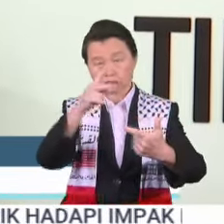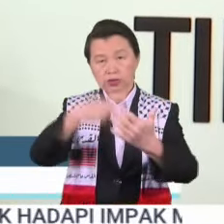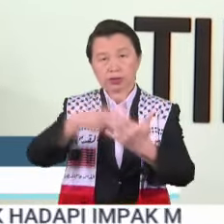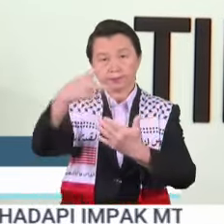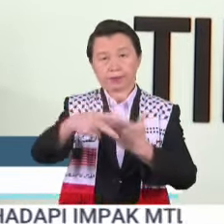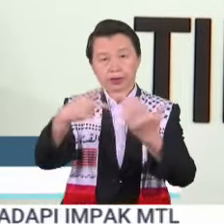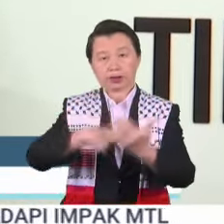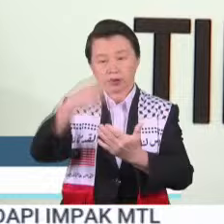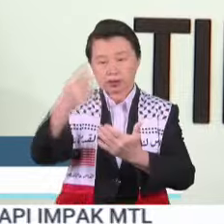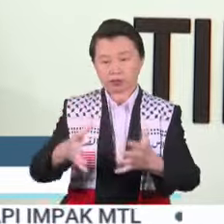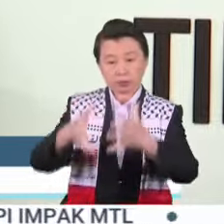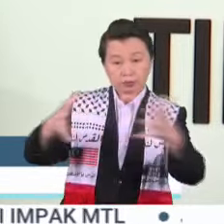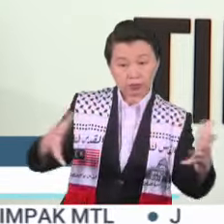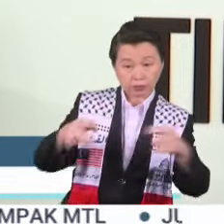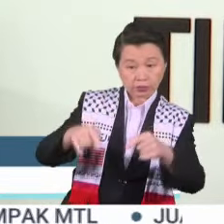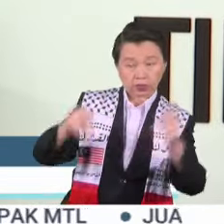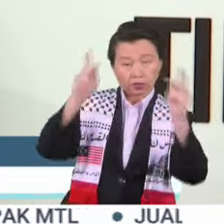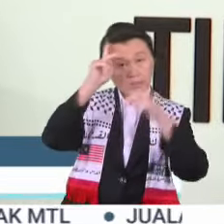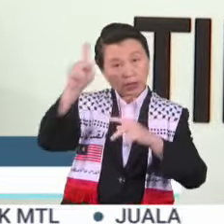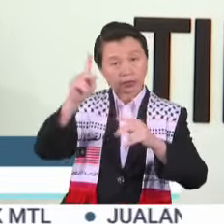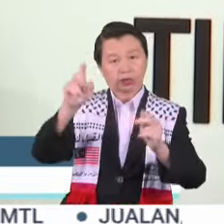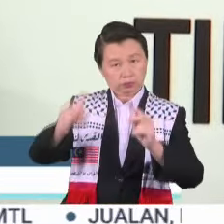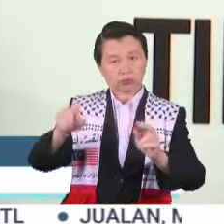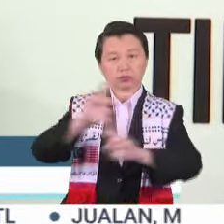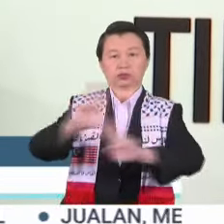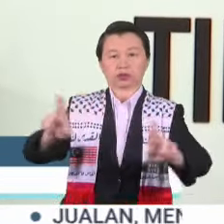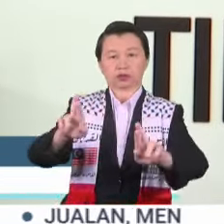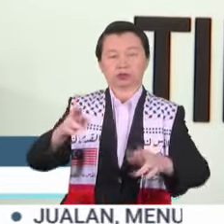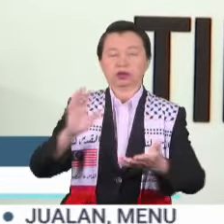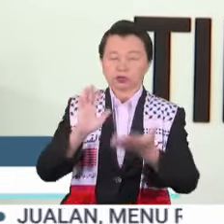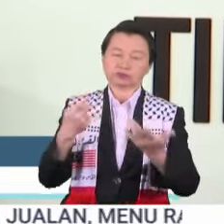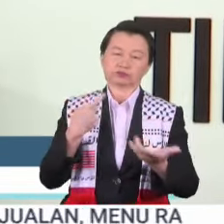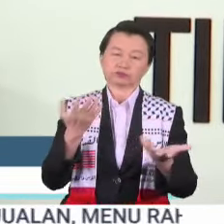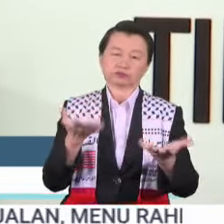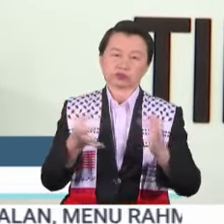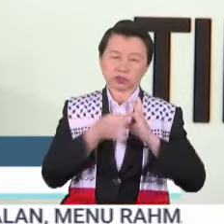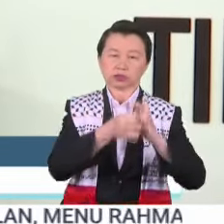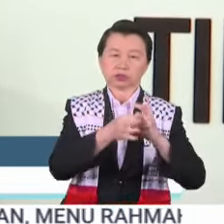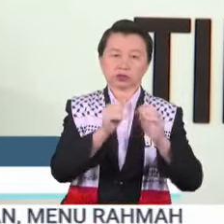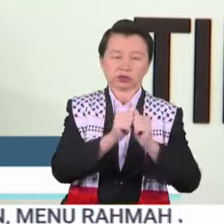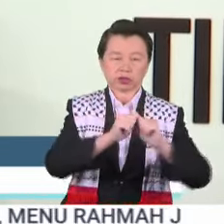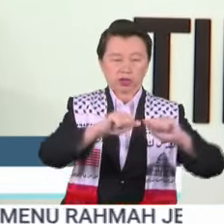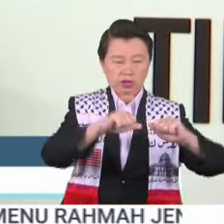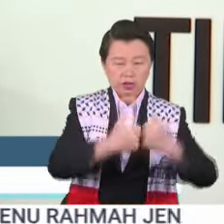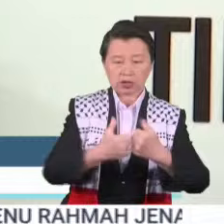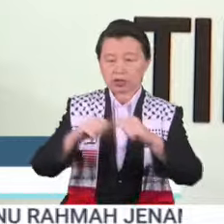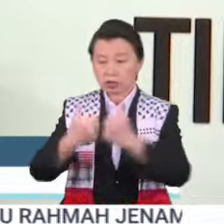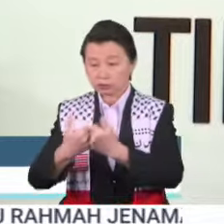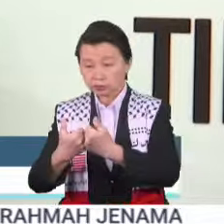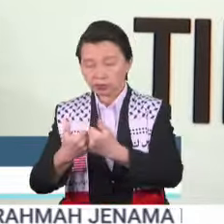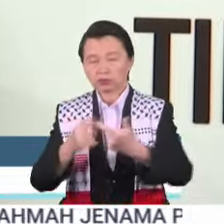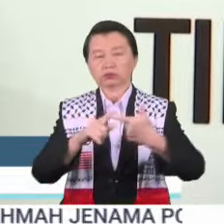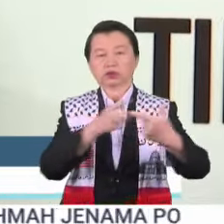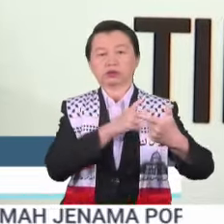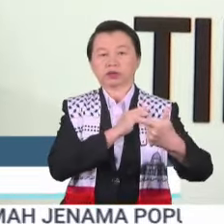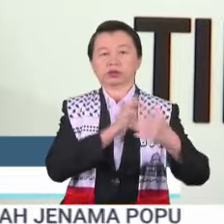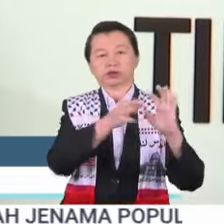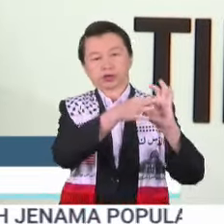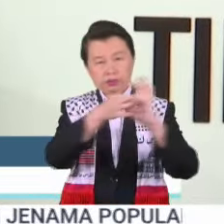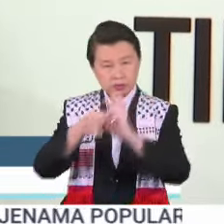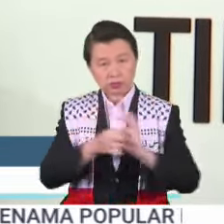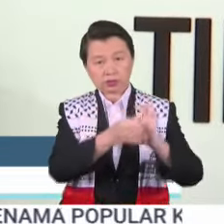projek-projek infrastruktur besar di Kelantan ini siaplah. Jadi kita bekerjasama rapat dengan semua agensi dan kementerian.